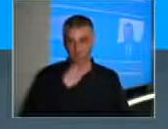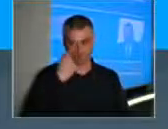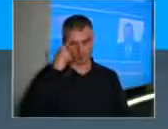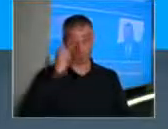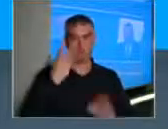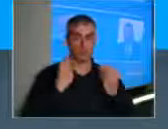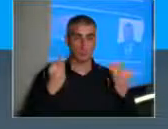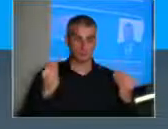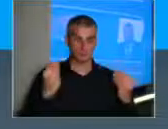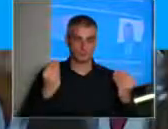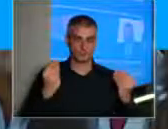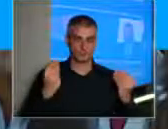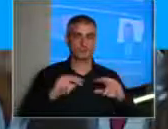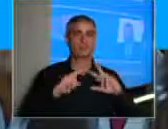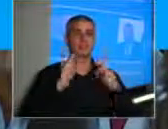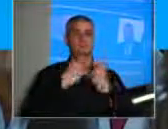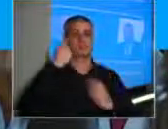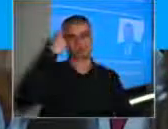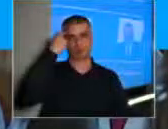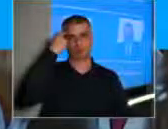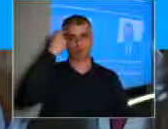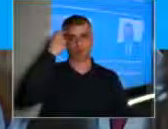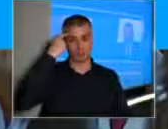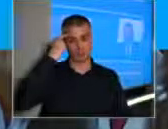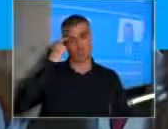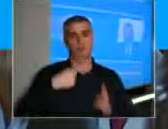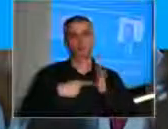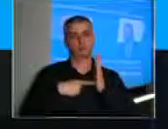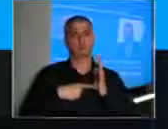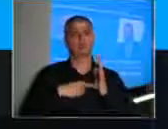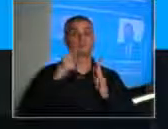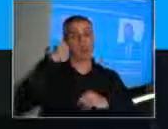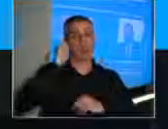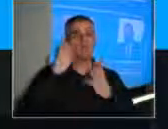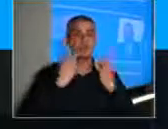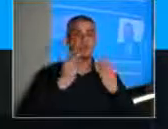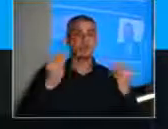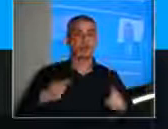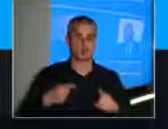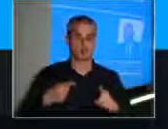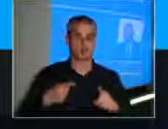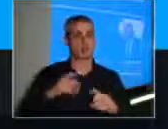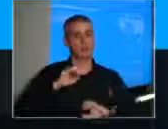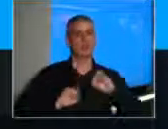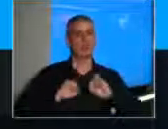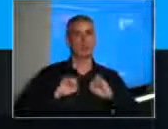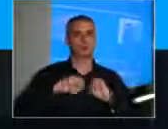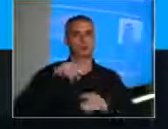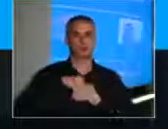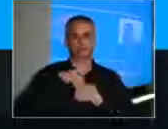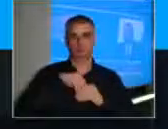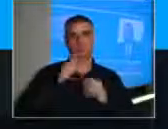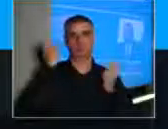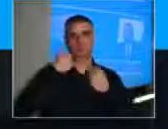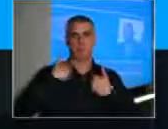חוכמת ההמונים. הציבור יודע להצביע ויודע, וחוכמת ההמונים, ההתנהגות ההצבעתית כל פעם מדהימה